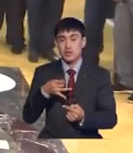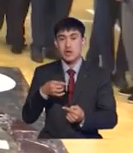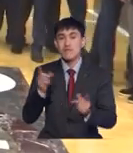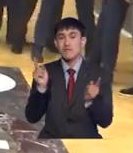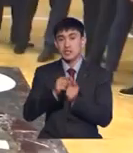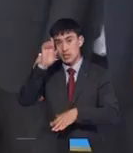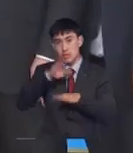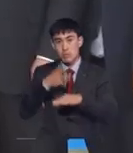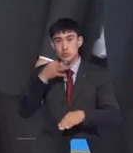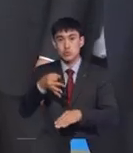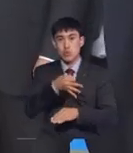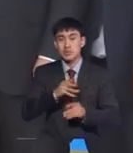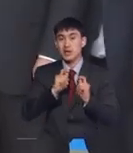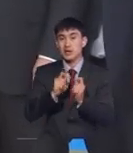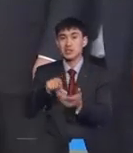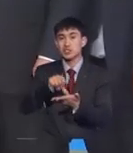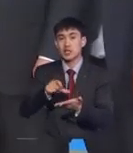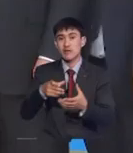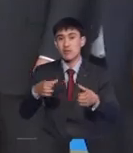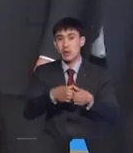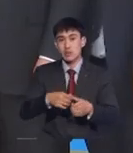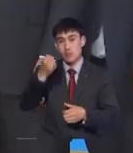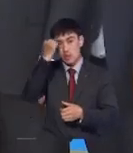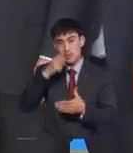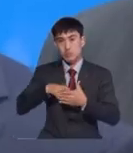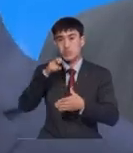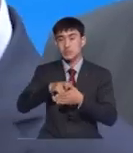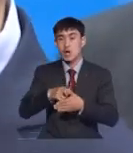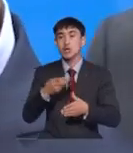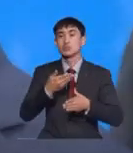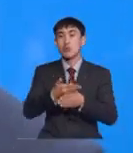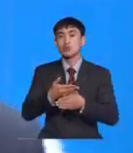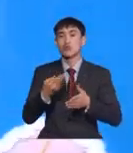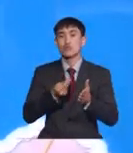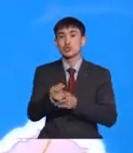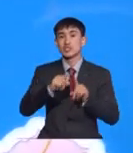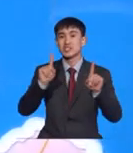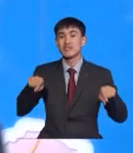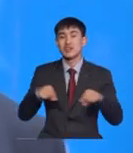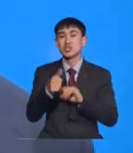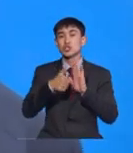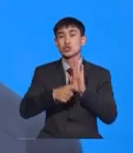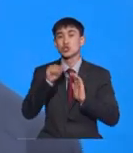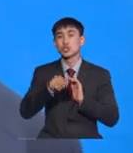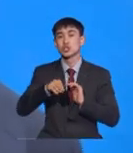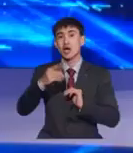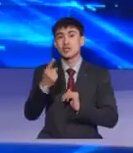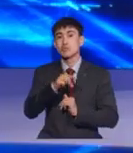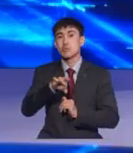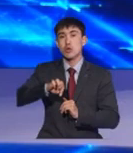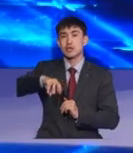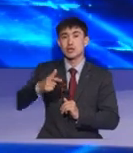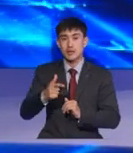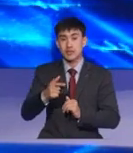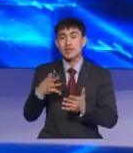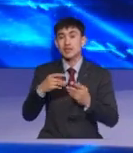ходе встречи аким Алматинской области наградил членов команды благодарственными письмами, а спонсоры вручили сертификаты на 600 тысяч и 1